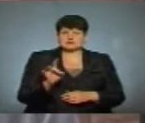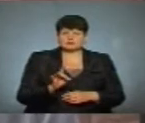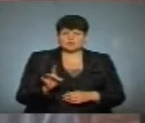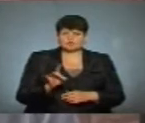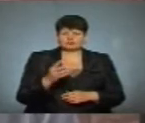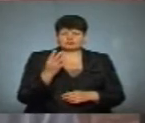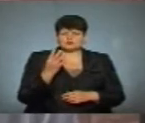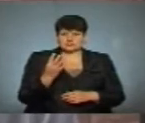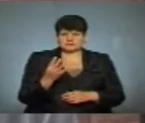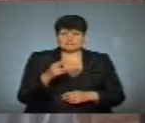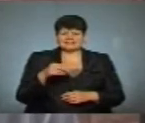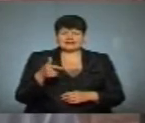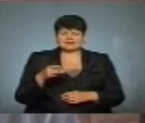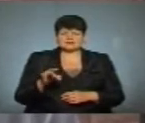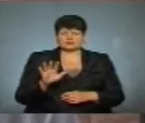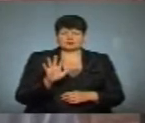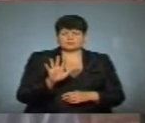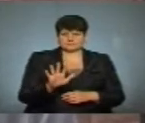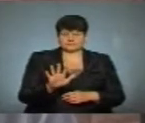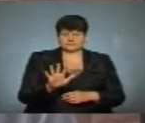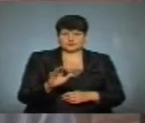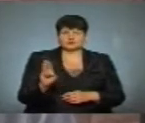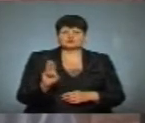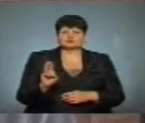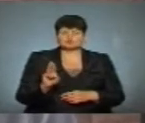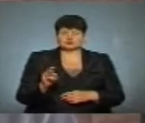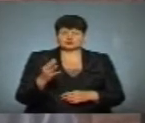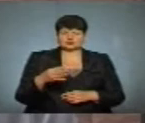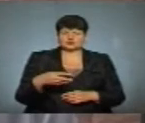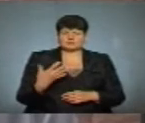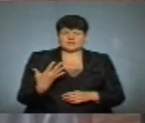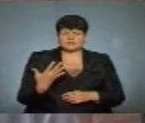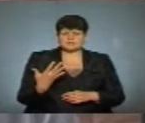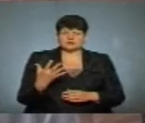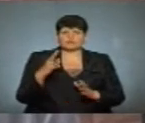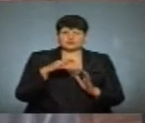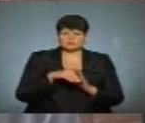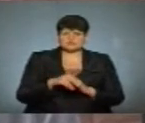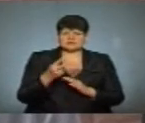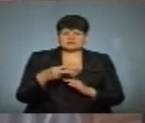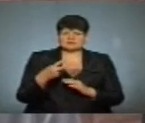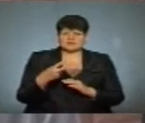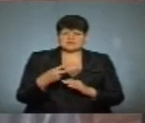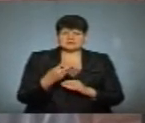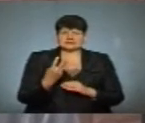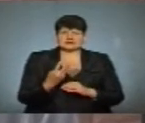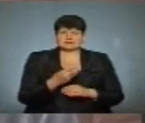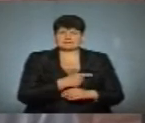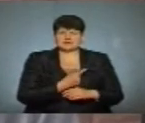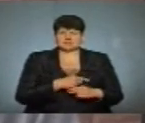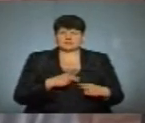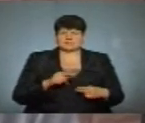районі 4, в Підгаєцькому 5, в Шумському 45, в тому числі 23 медичних